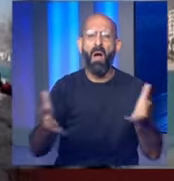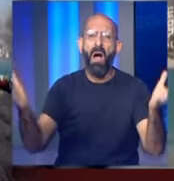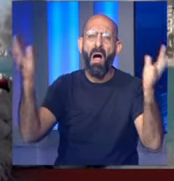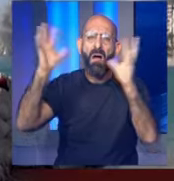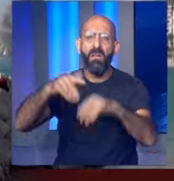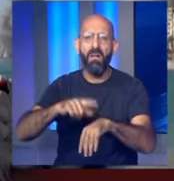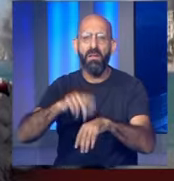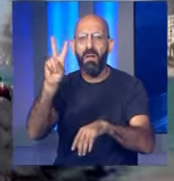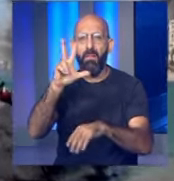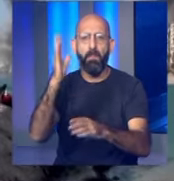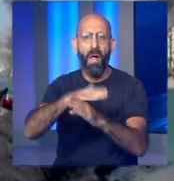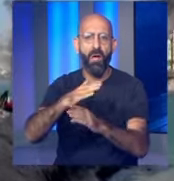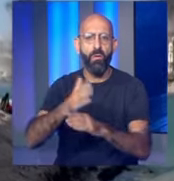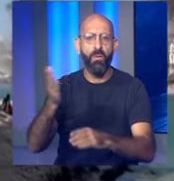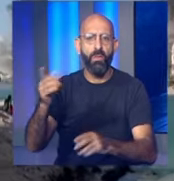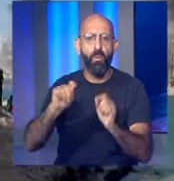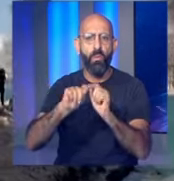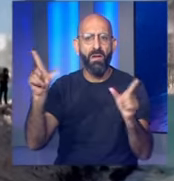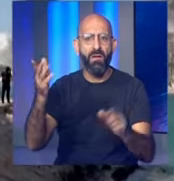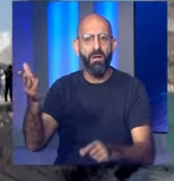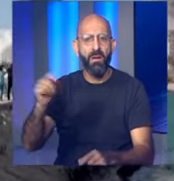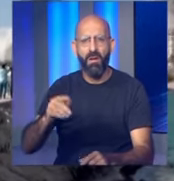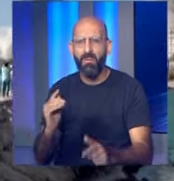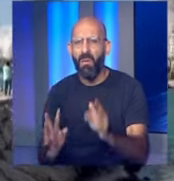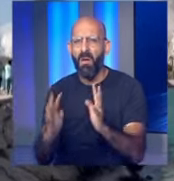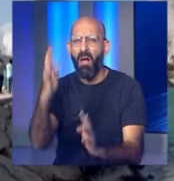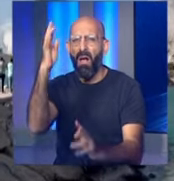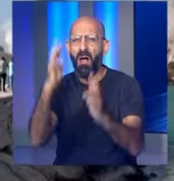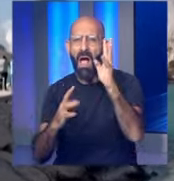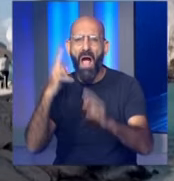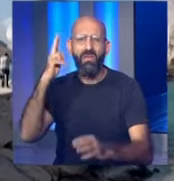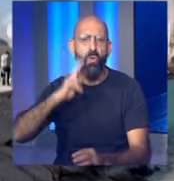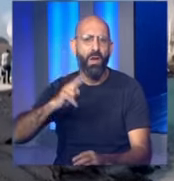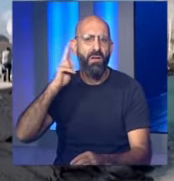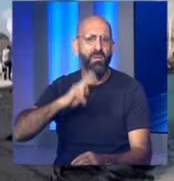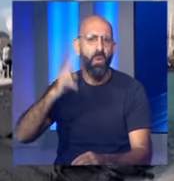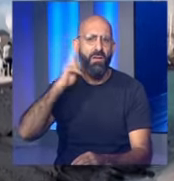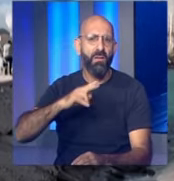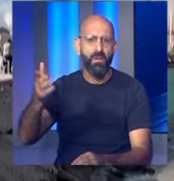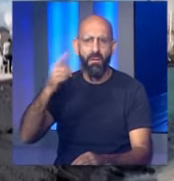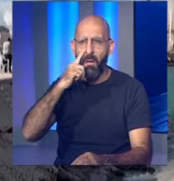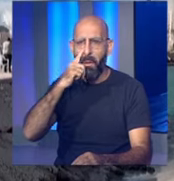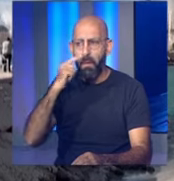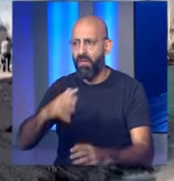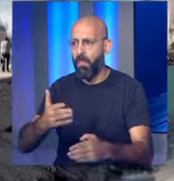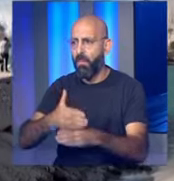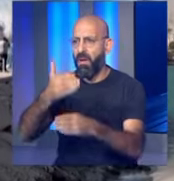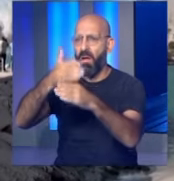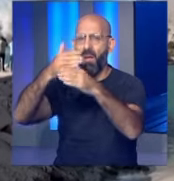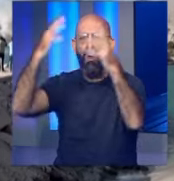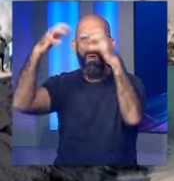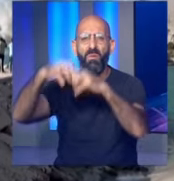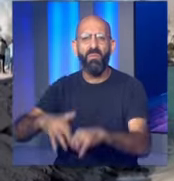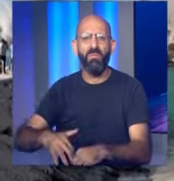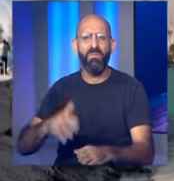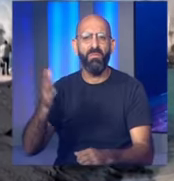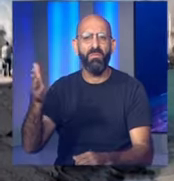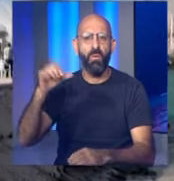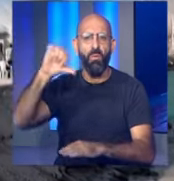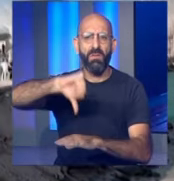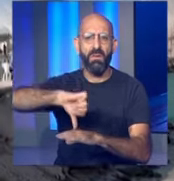الشقق السكنية بدءا من 2:30 عصر اليوم، وغطت سحب الدخان الأسود المدينة وجوارها،